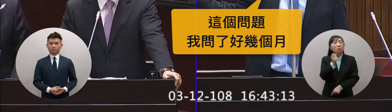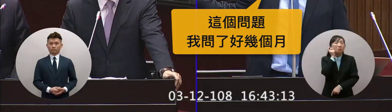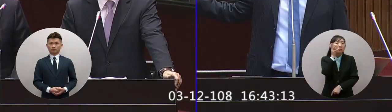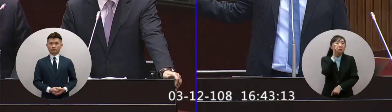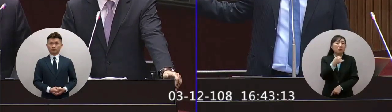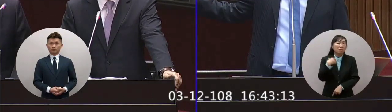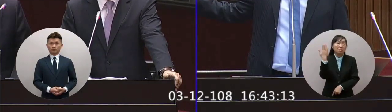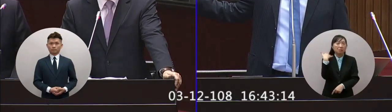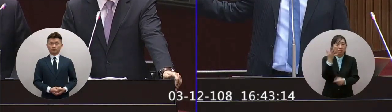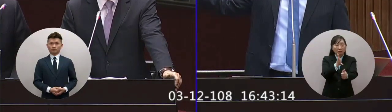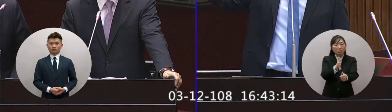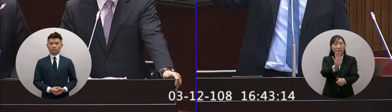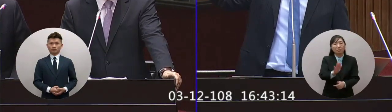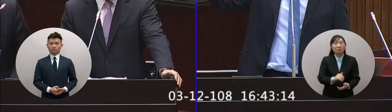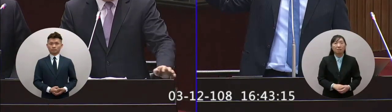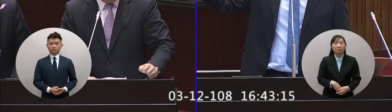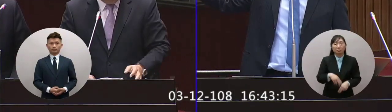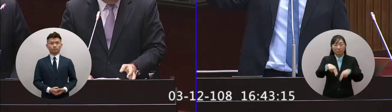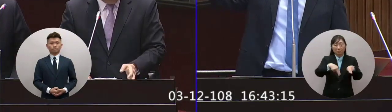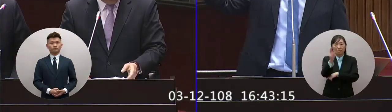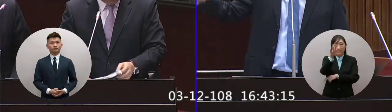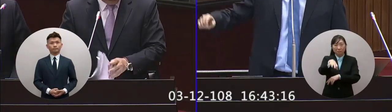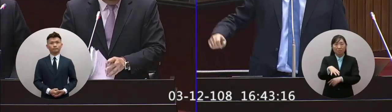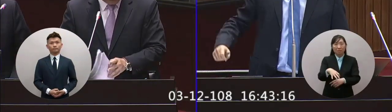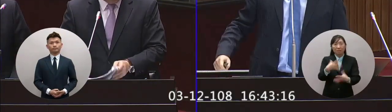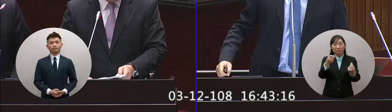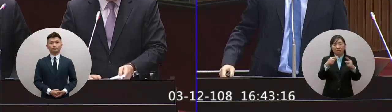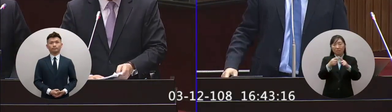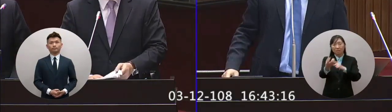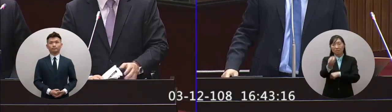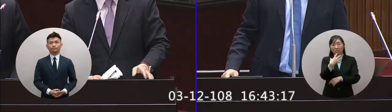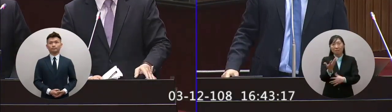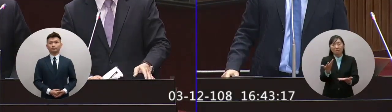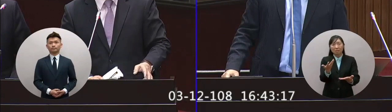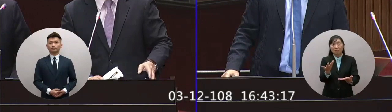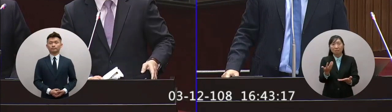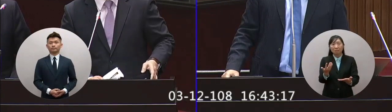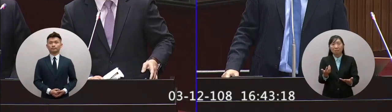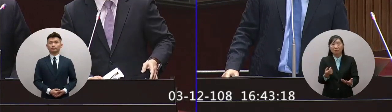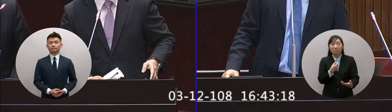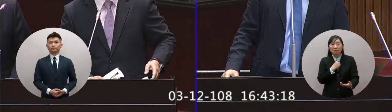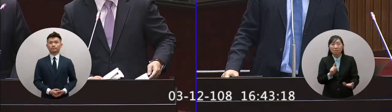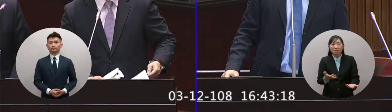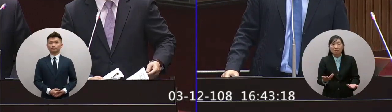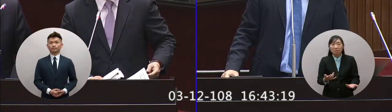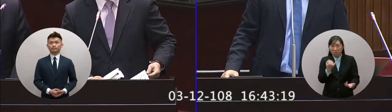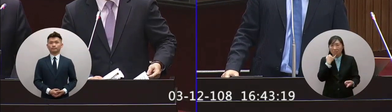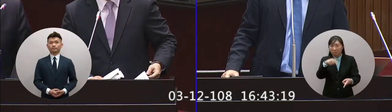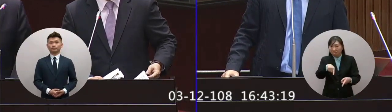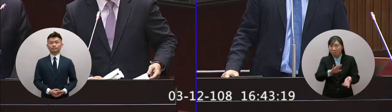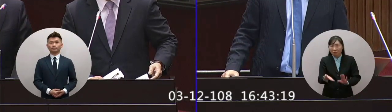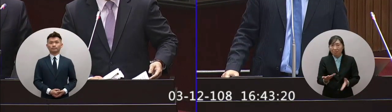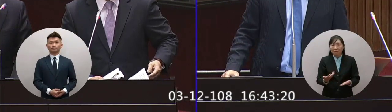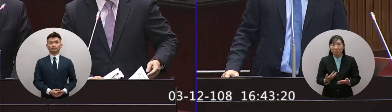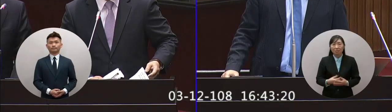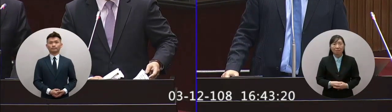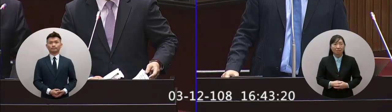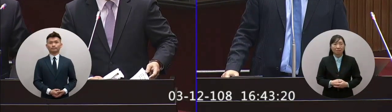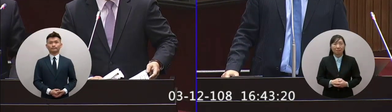月，整个行政院上下没有人要给答案啊，可以这样做吗？